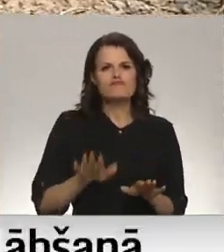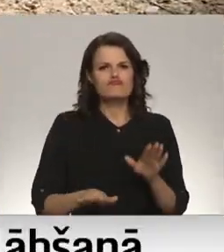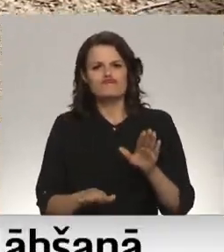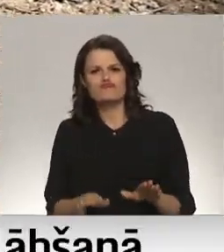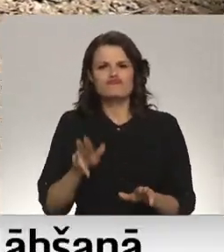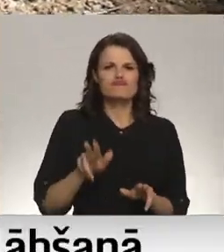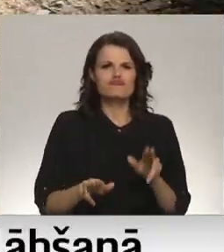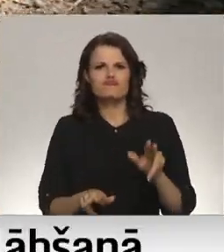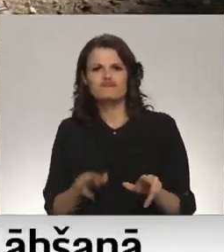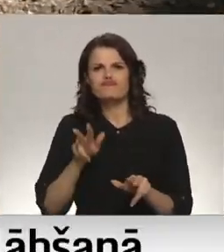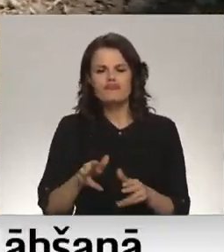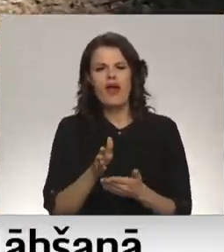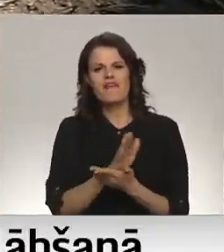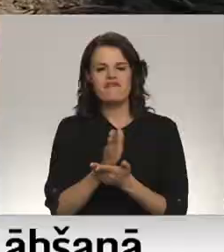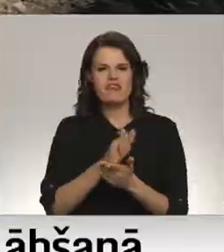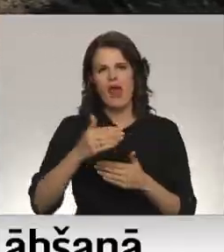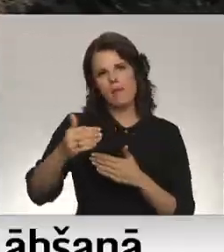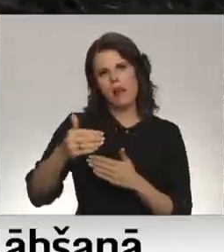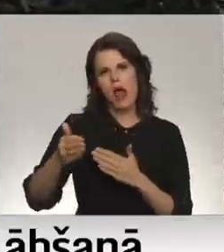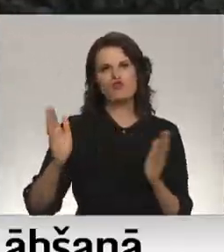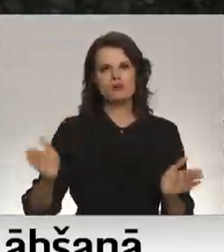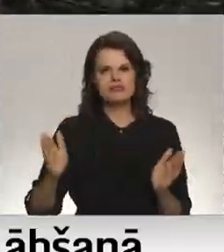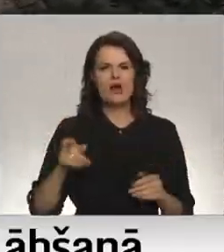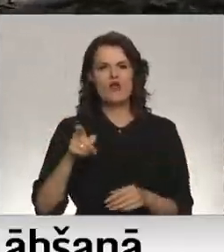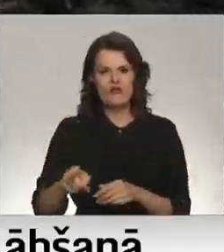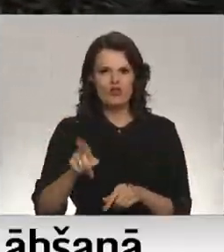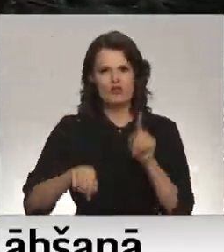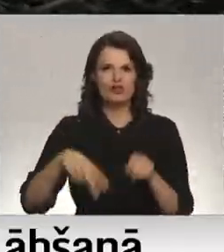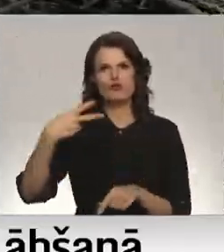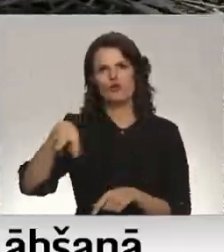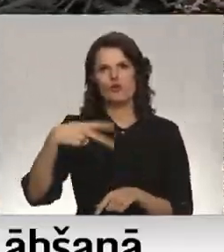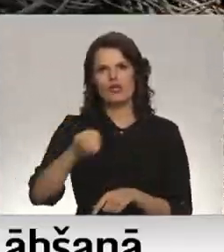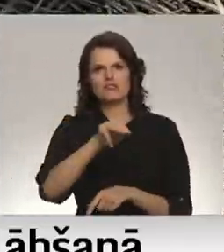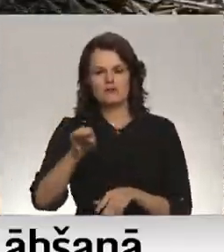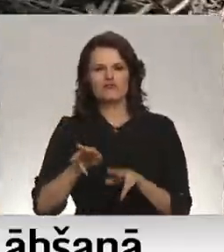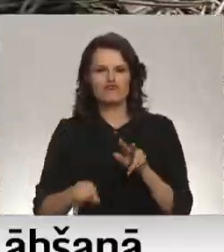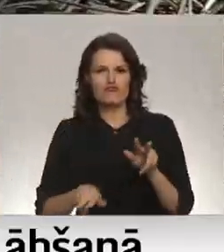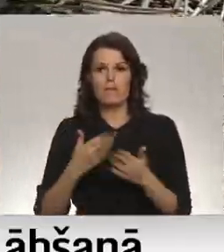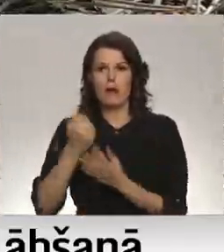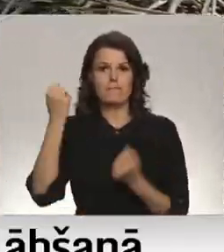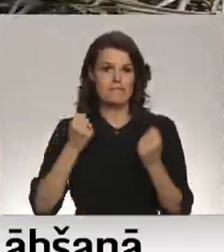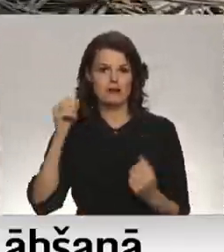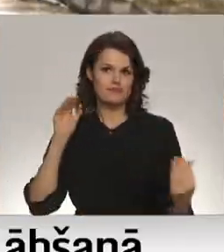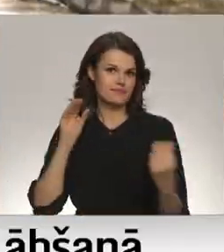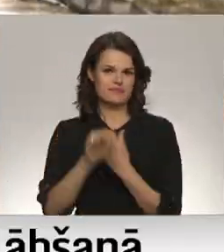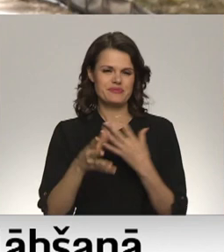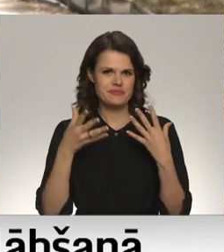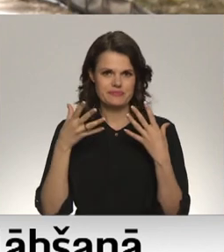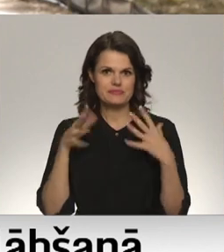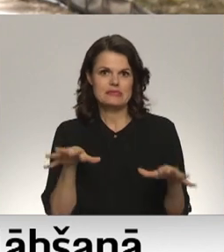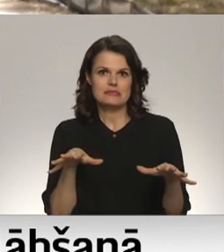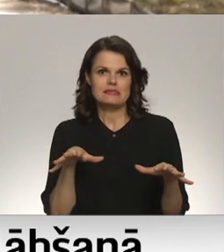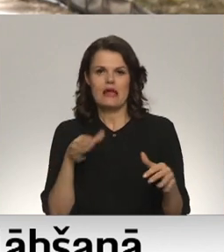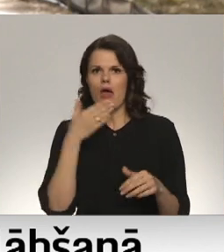Tādu vidēja platuma ceļu viņiem nākas mērot pat 20 minūtes. Un, ja brauc mašīna, tad viņi pāršrās sastings,